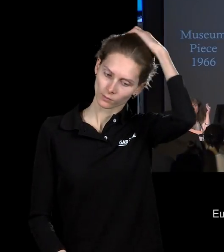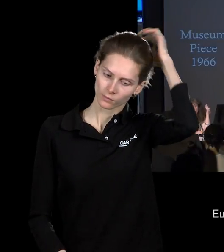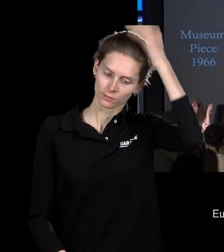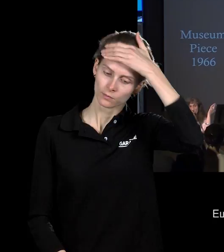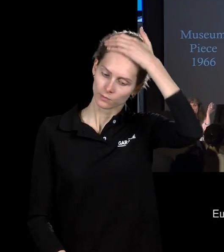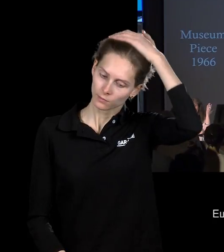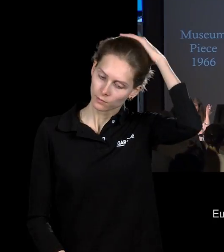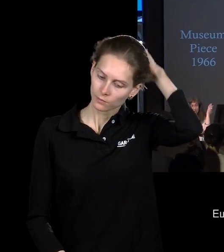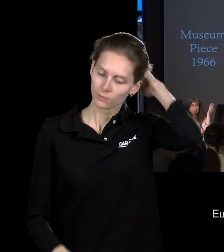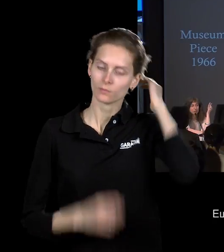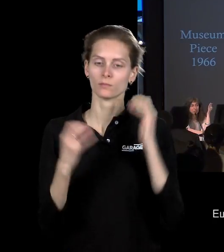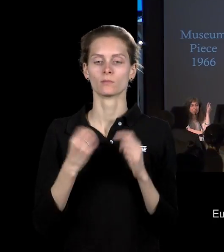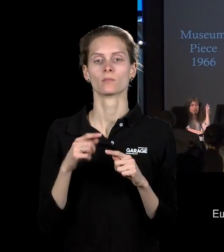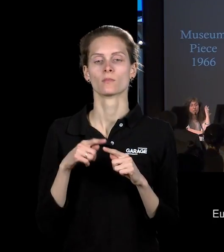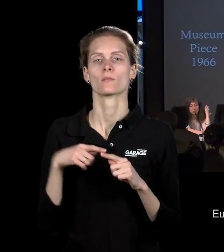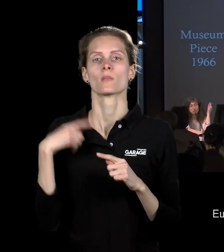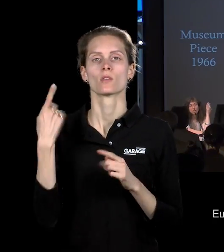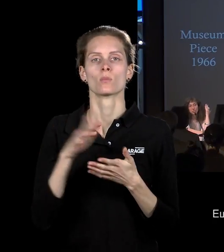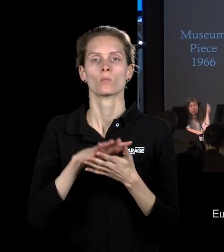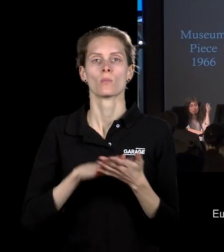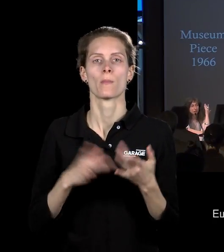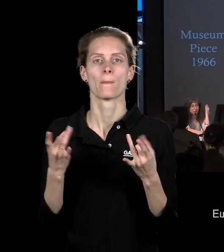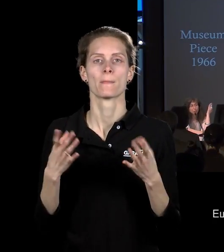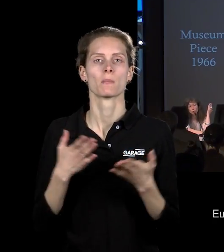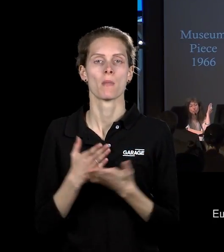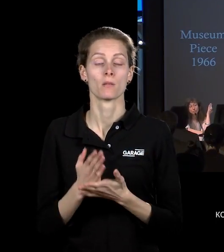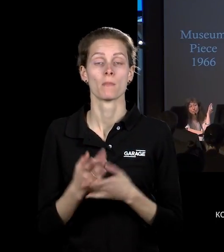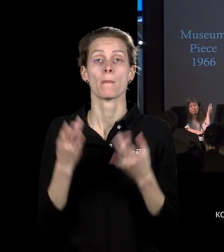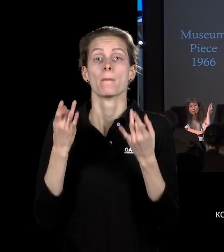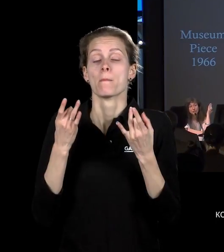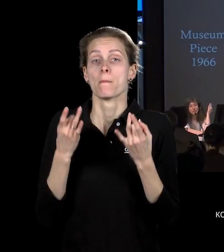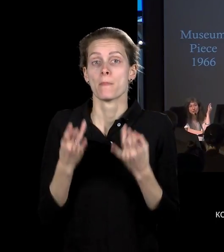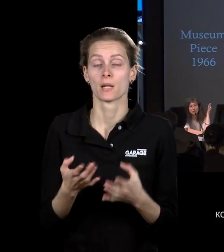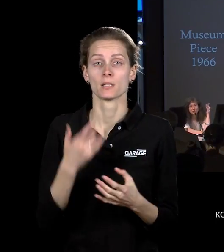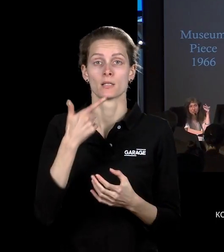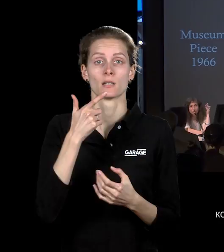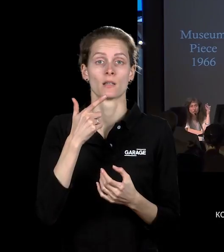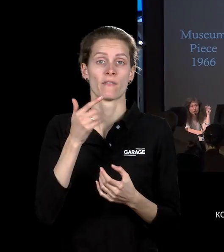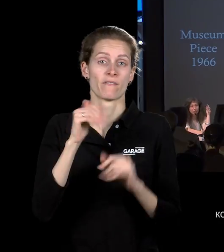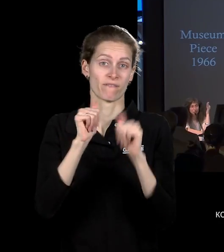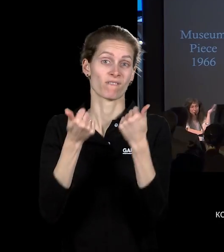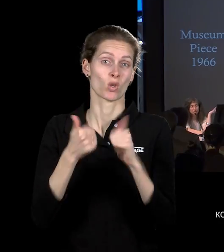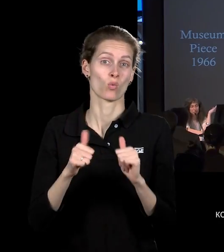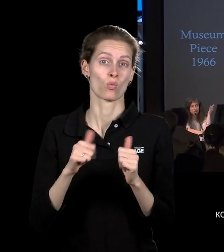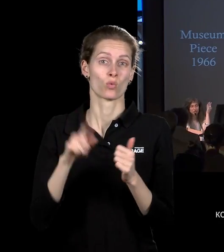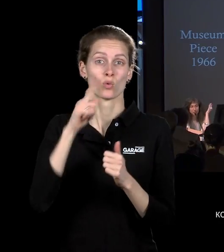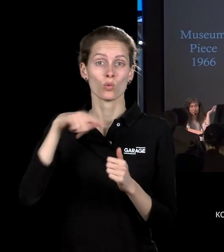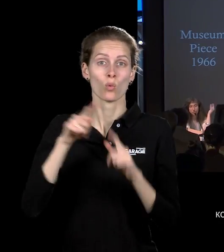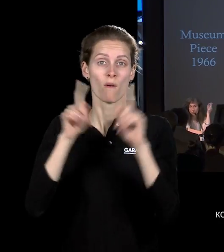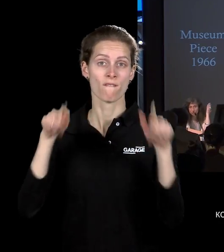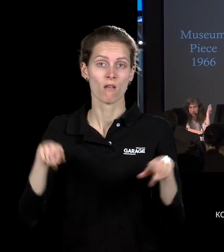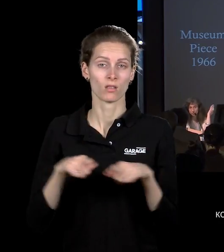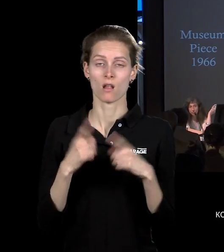Следующее тоже как бы продолжение минимализма – простые геометрические фигуры, где есть, которые являются там,